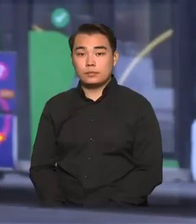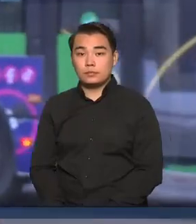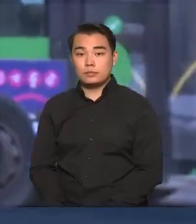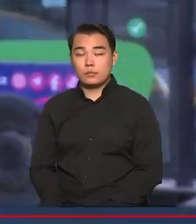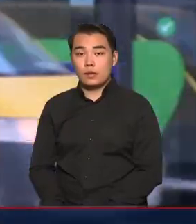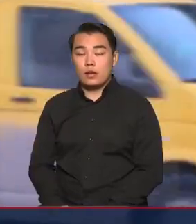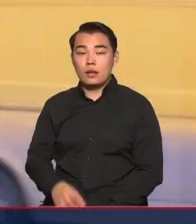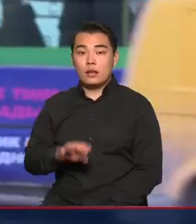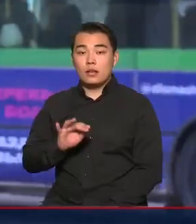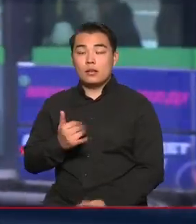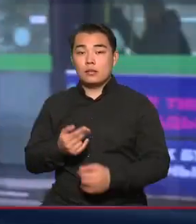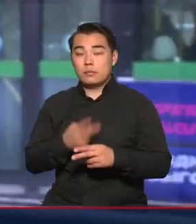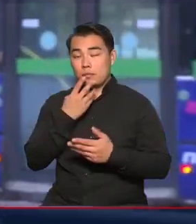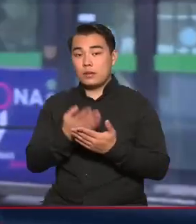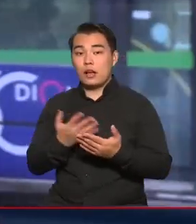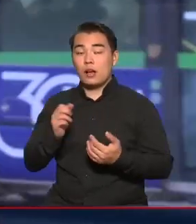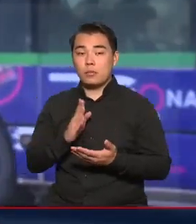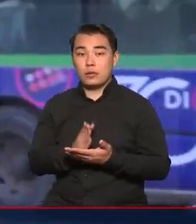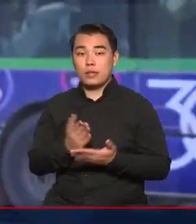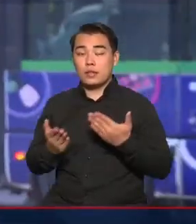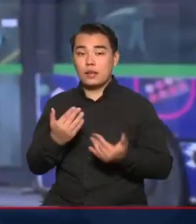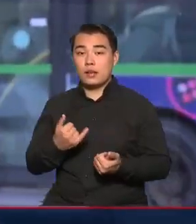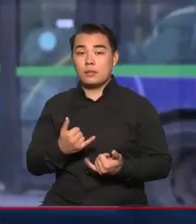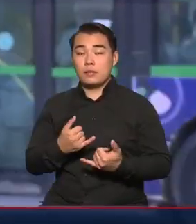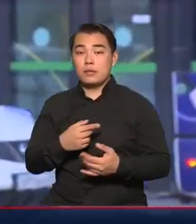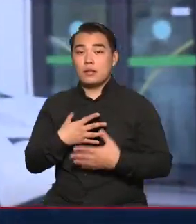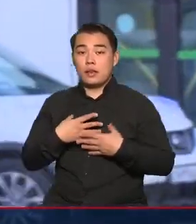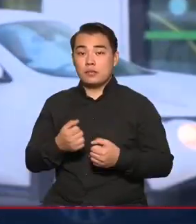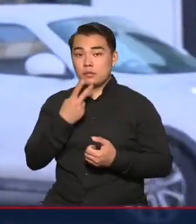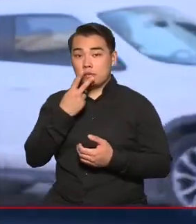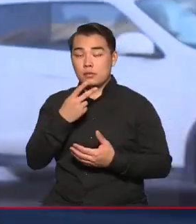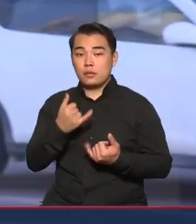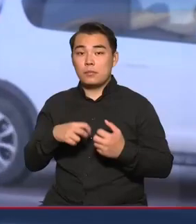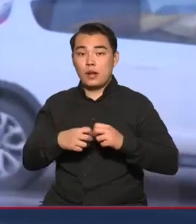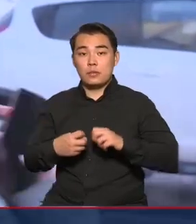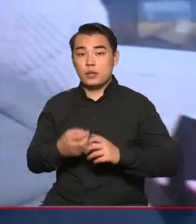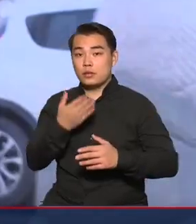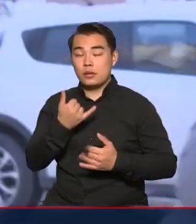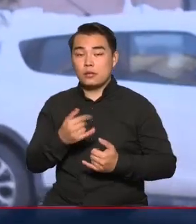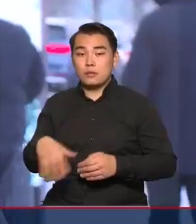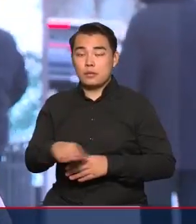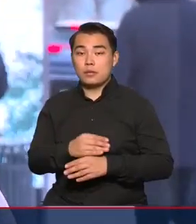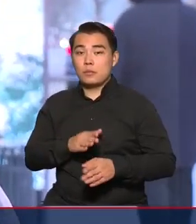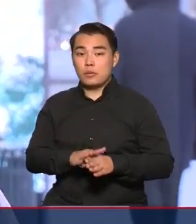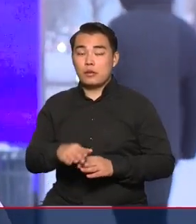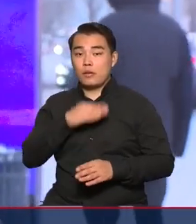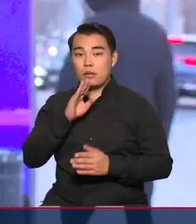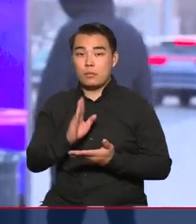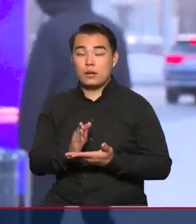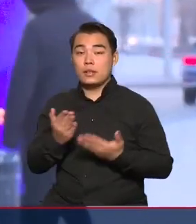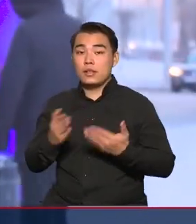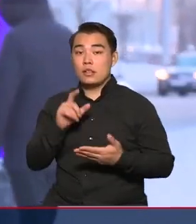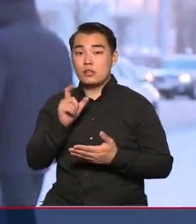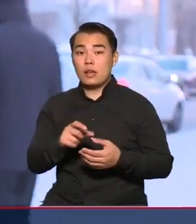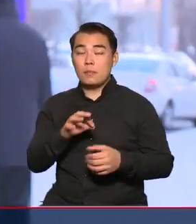аударайық. Қай жағынан қарағанда ғой мысалы, енді бұның қазіргі денсаулық нормально болса, особо нем жоқ. Көңілім толады деп айтуға болады. Егер де адам ауырып жатса,